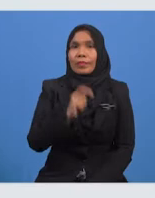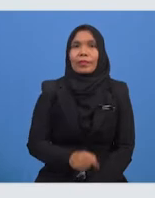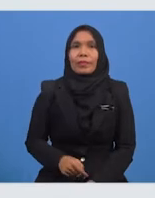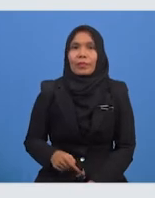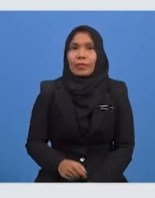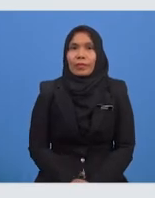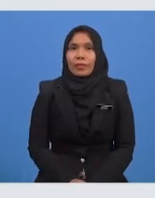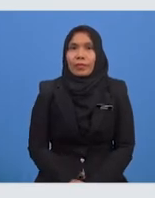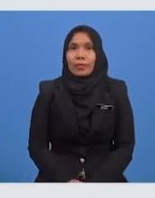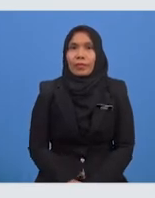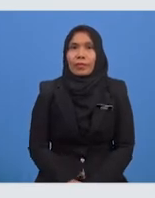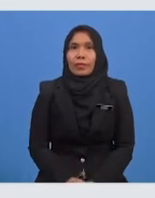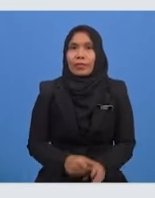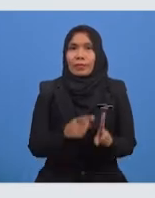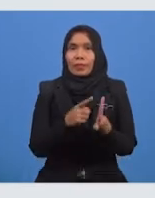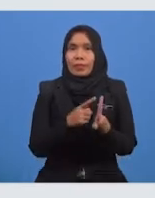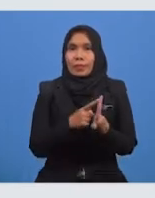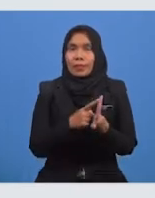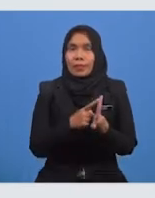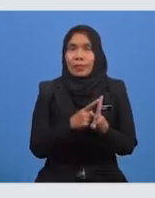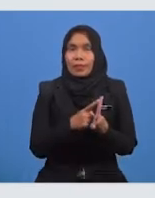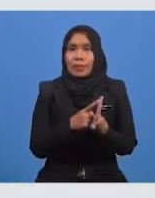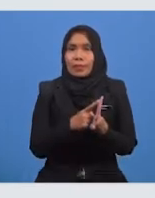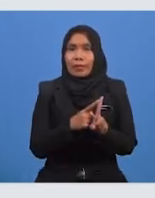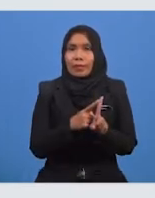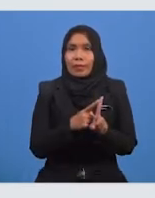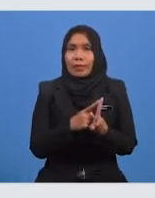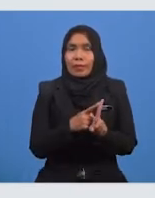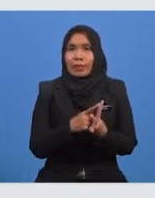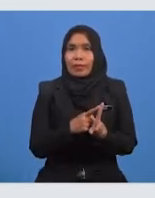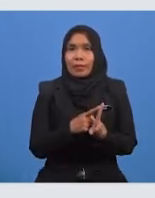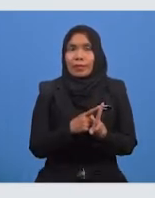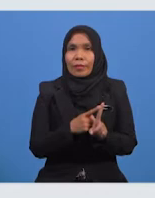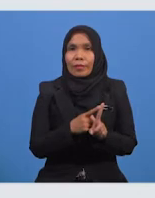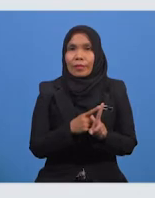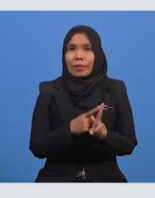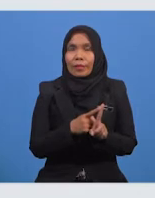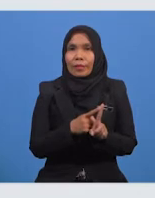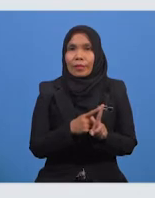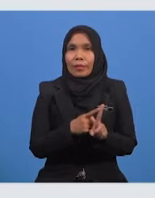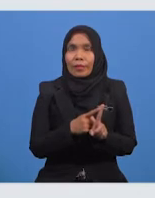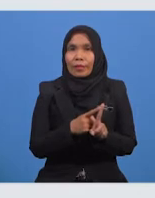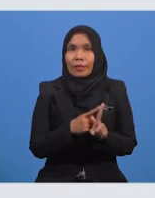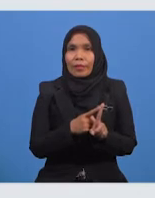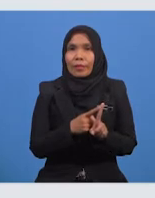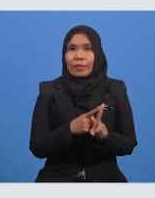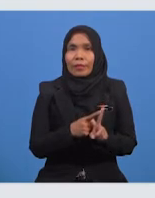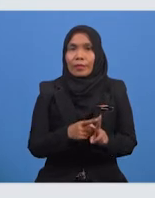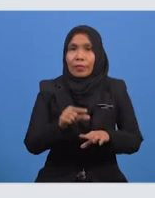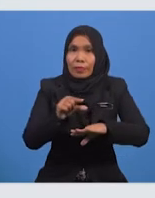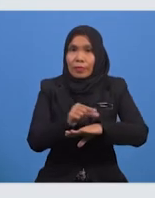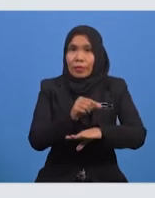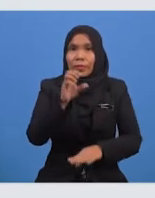sistematik dalam jangka masa pendek dan jangka panjang. Kaedah menggunakan SWOT.